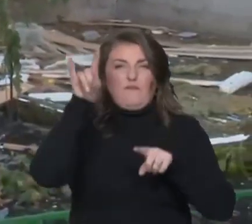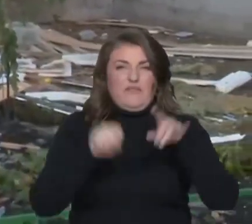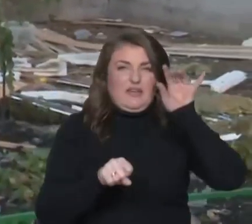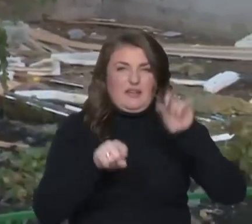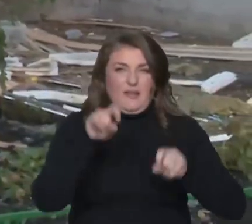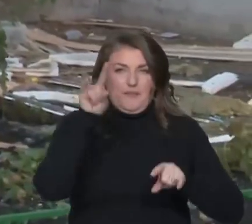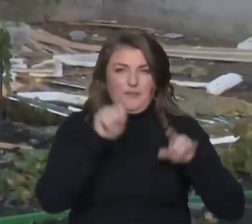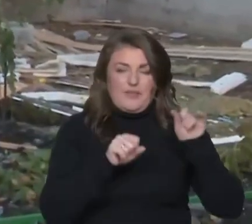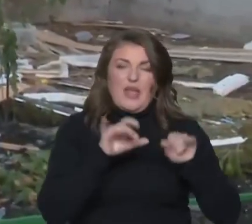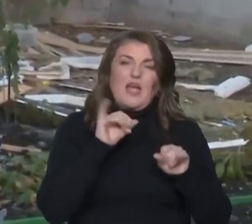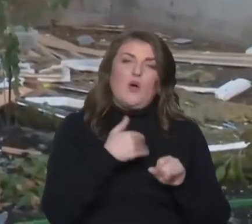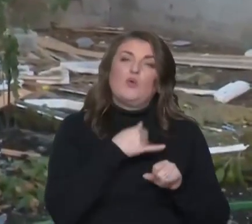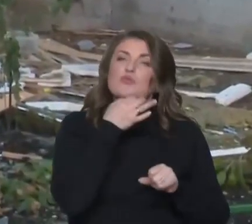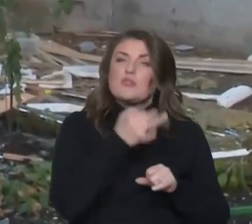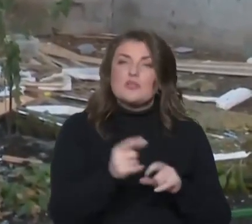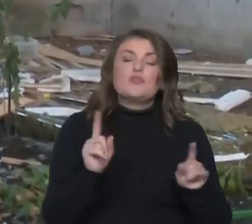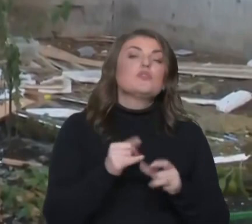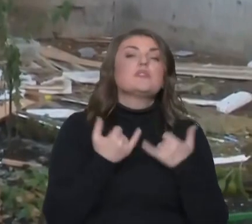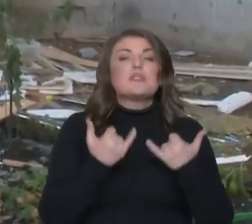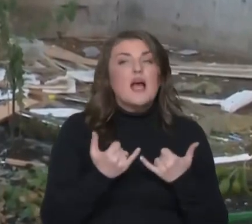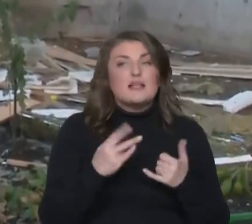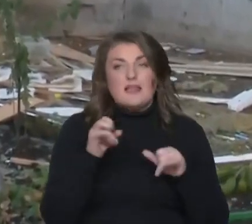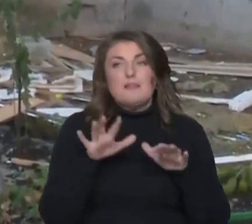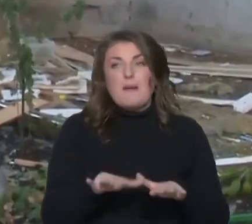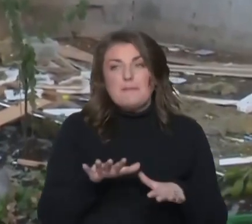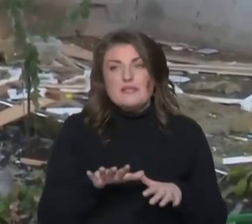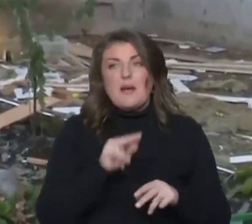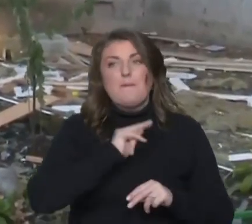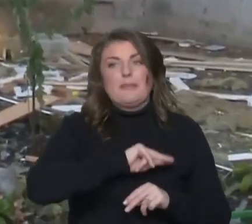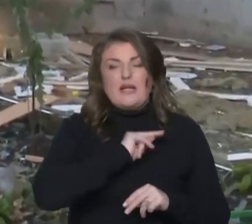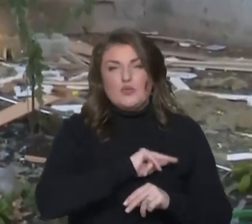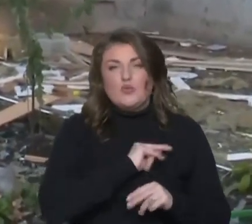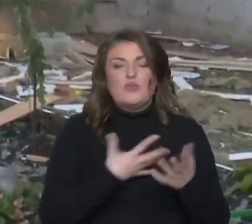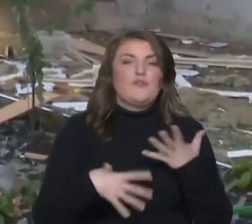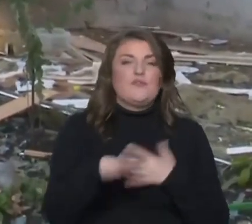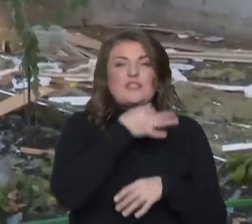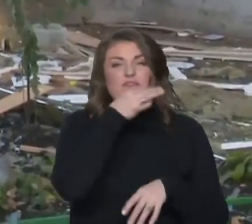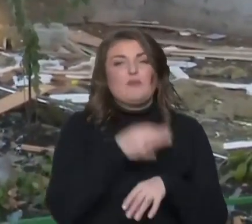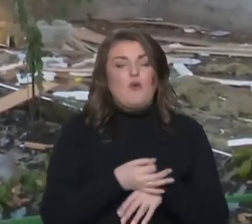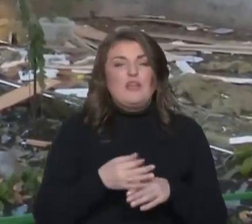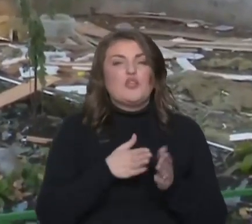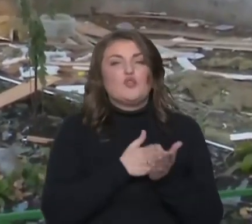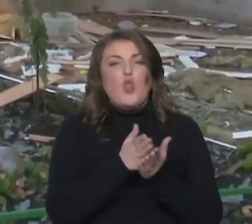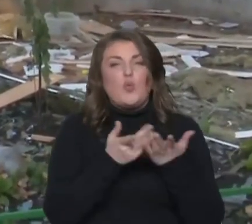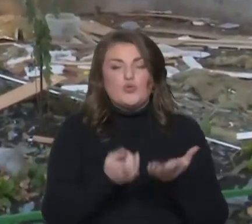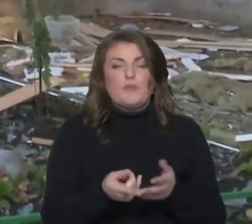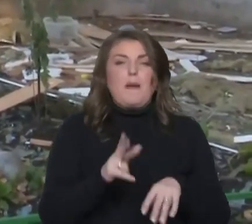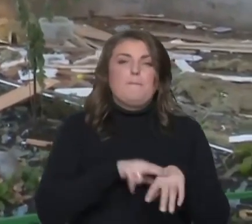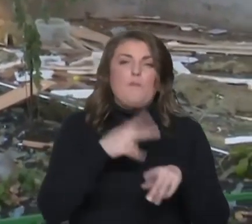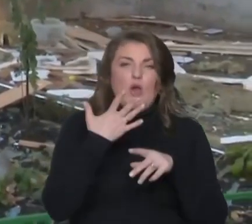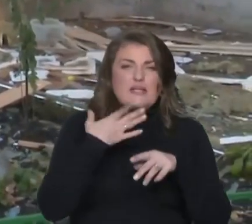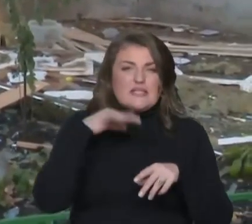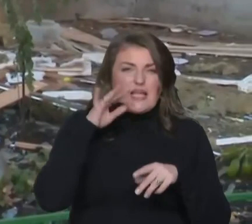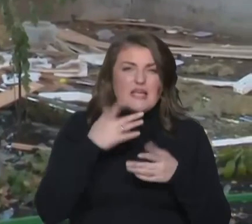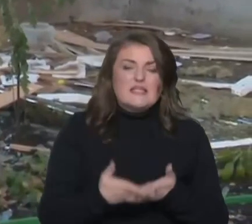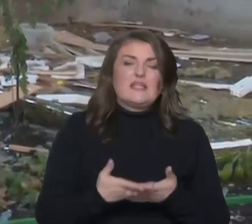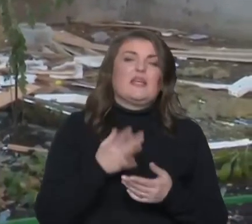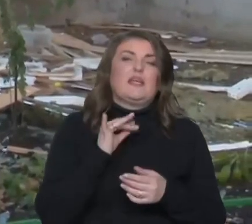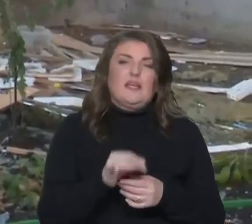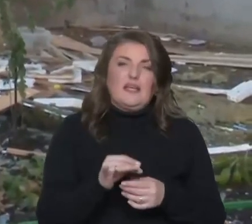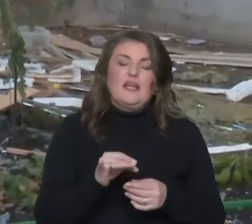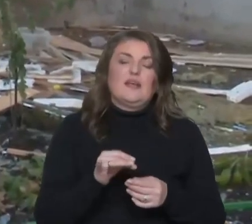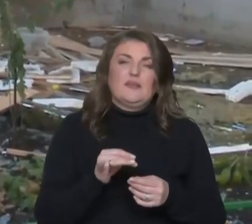вікна. І хочу сказати, що зараз на місці працюють всі відповідні служби, працюють поліцейські.